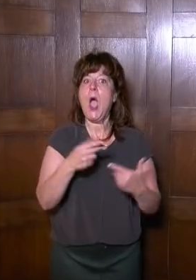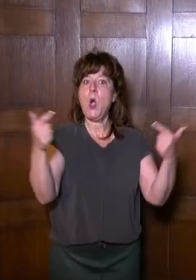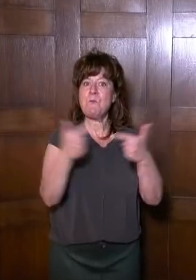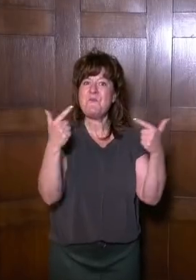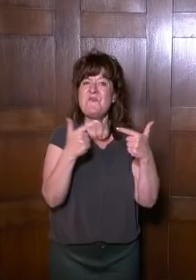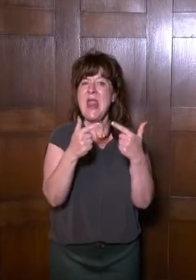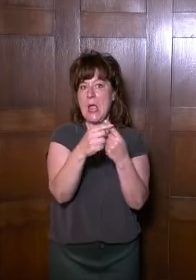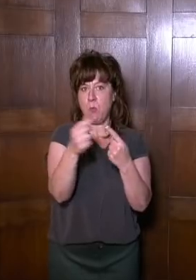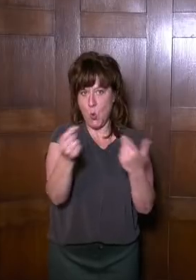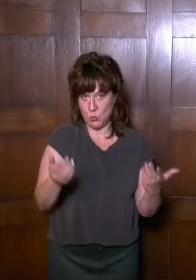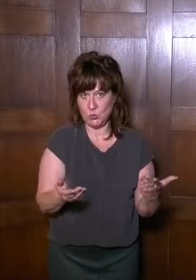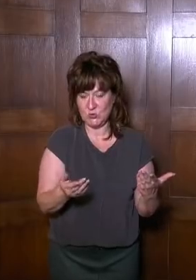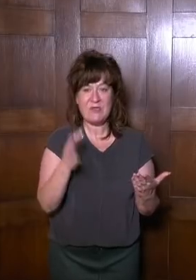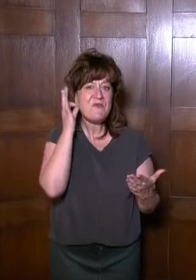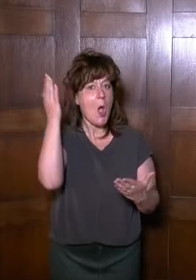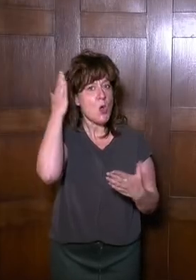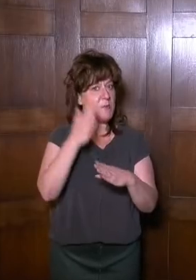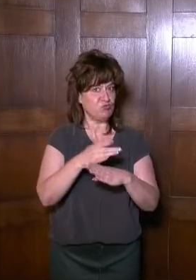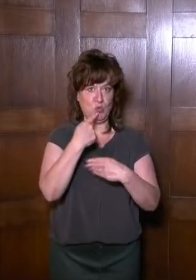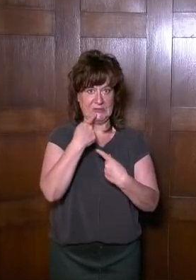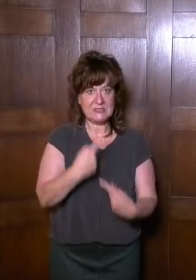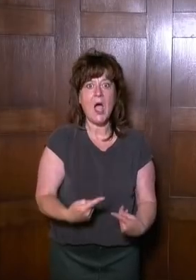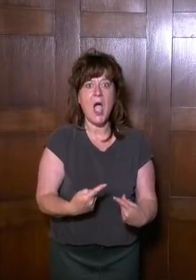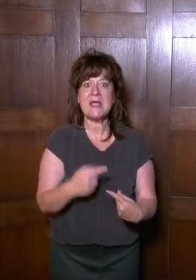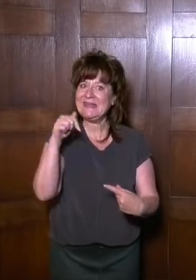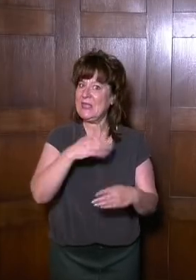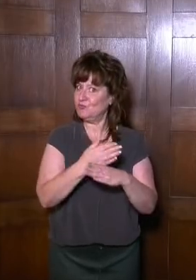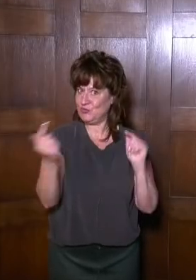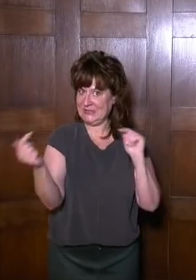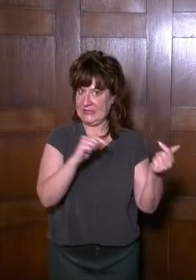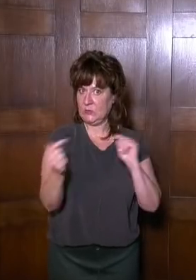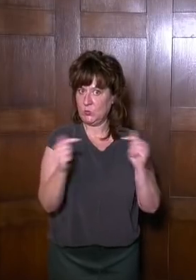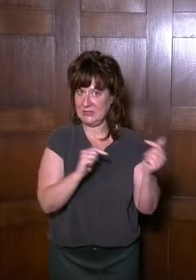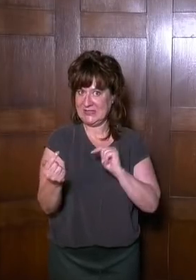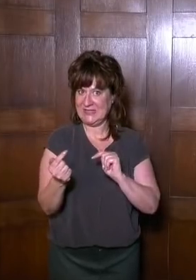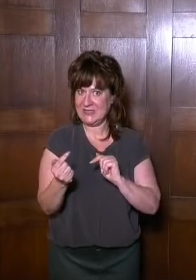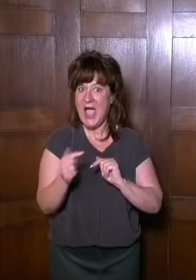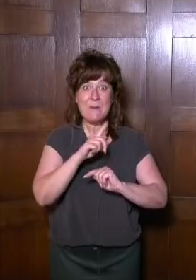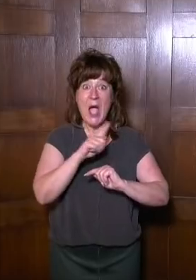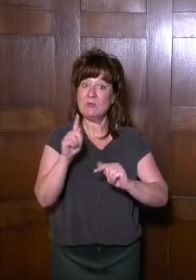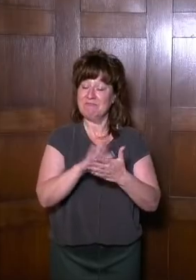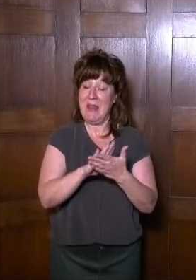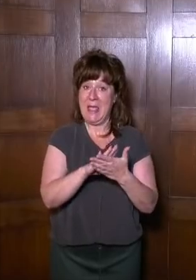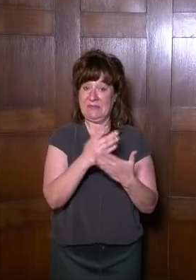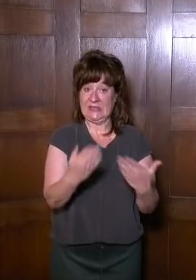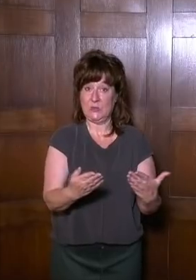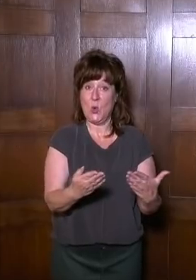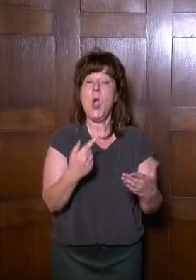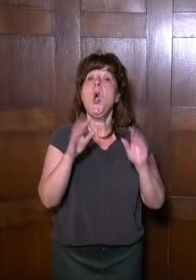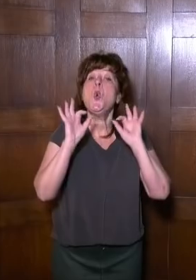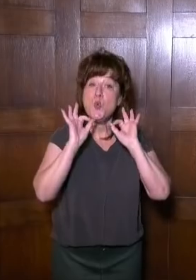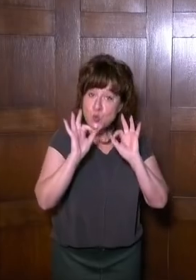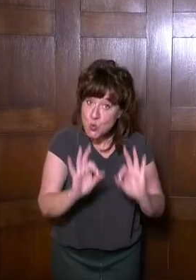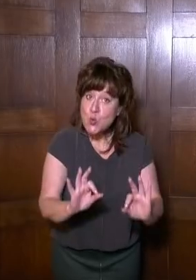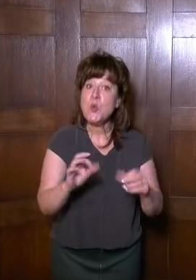Pflegebonus angeht, Frau Köpping hat es gesagt, auch das haben wir hier diskutiert. Aber meines Erachtens kann es dabei auch nicht bleiben. Also es kann nicht, also es ist gut, dass es